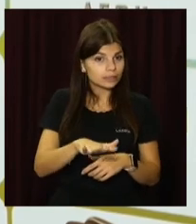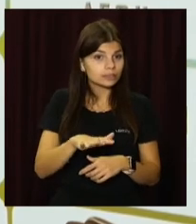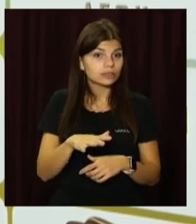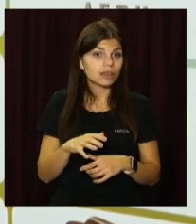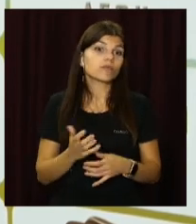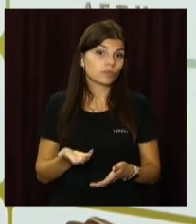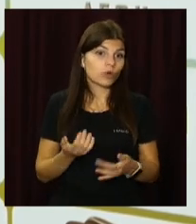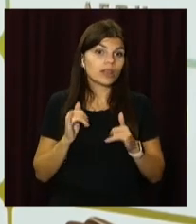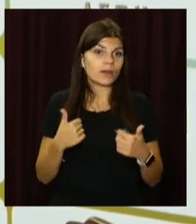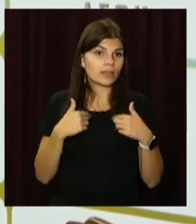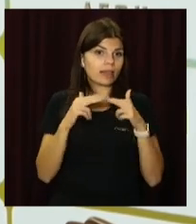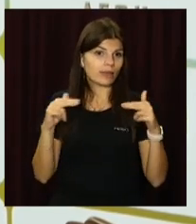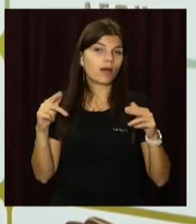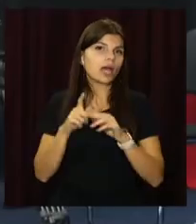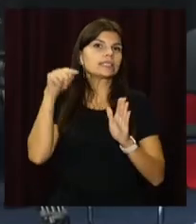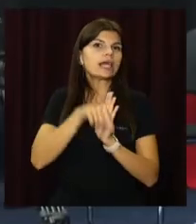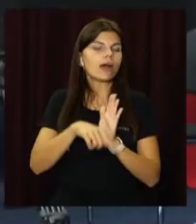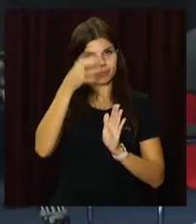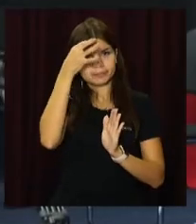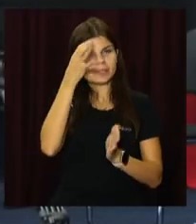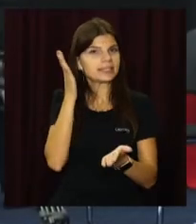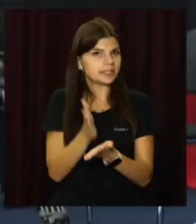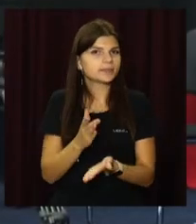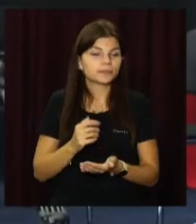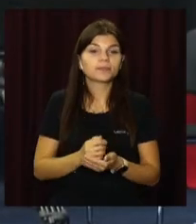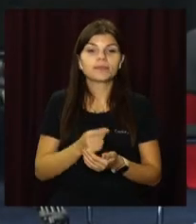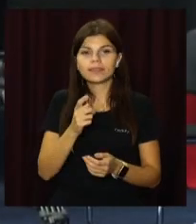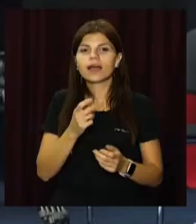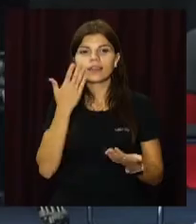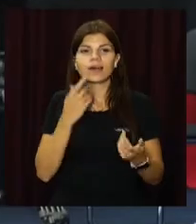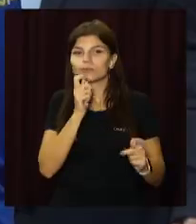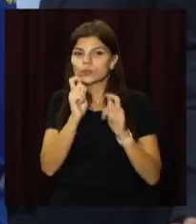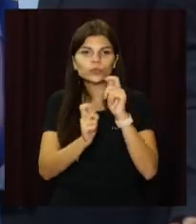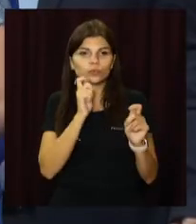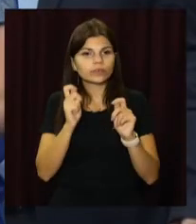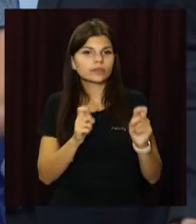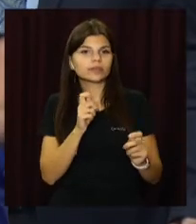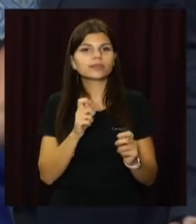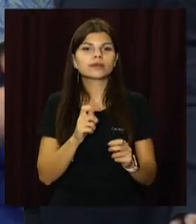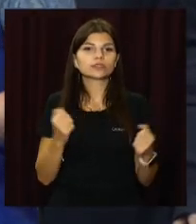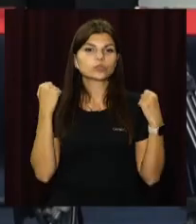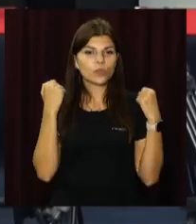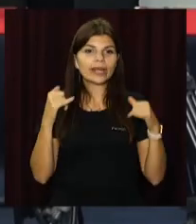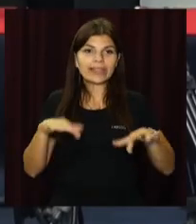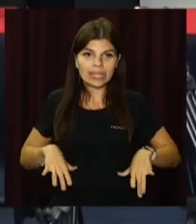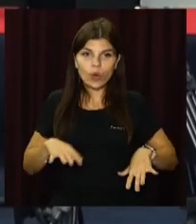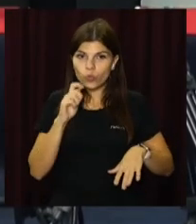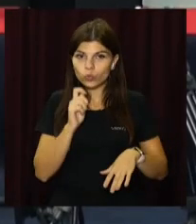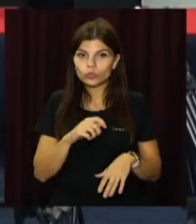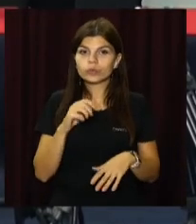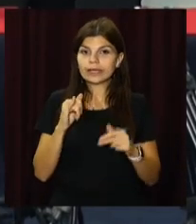для мене город Дніпро такий значимий город. На урочистій церемонії грошові сертифікати провідним спортсменам і тренерам України